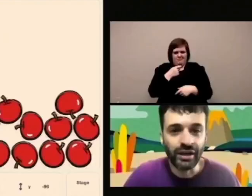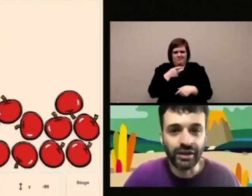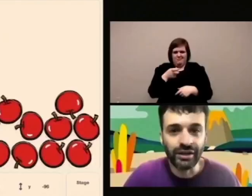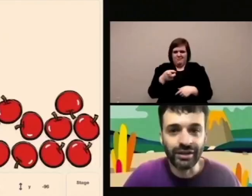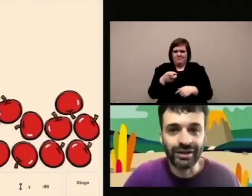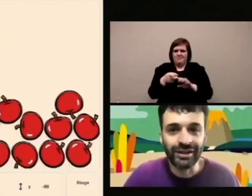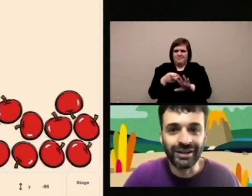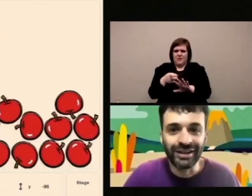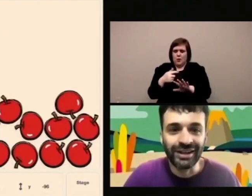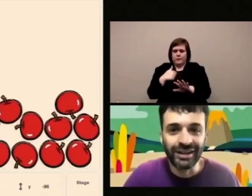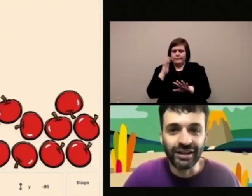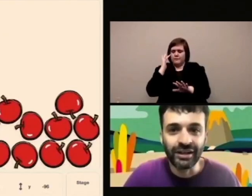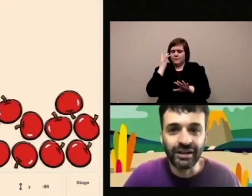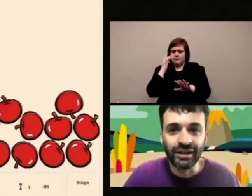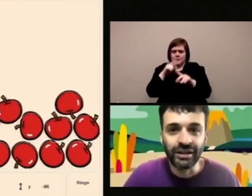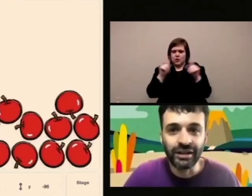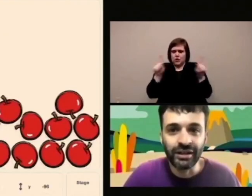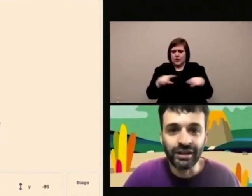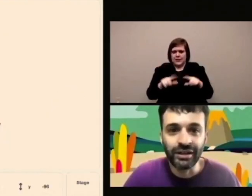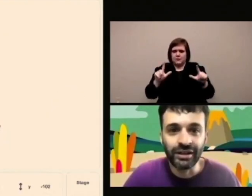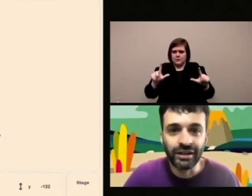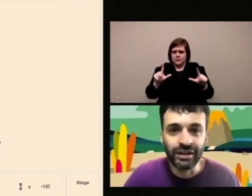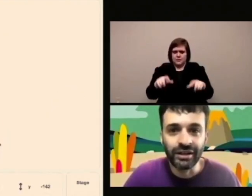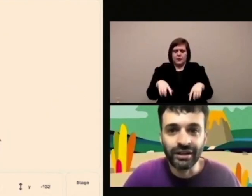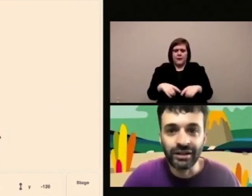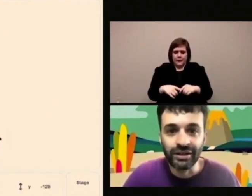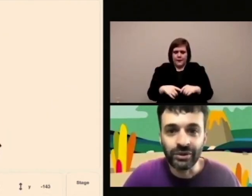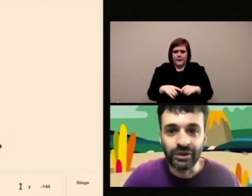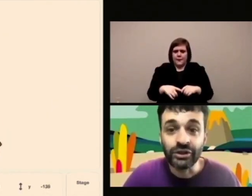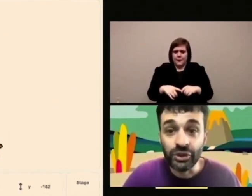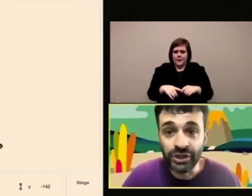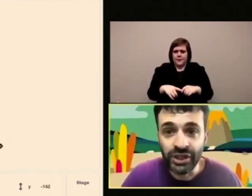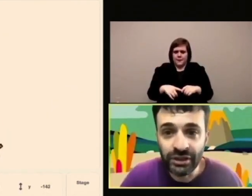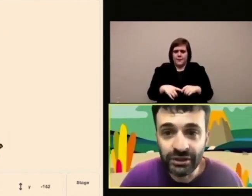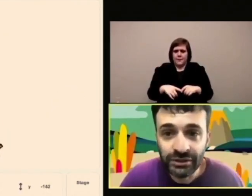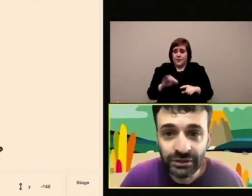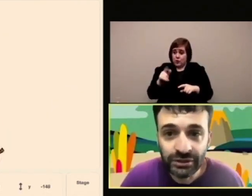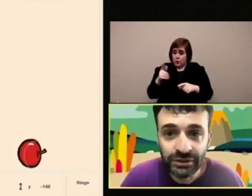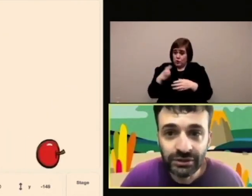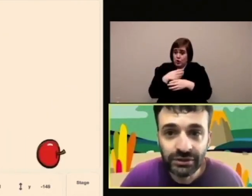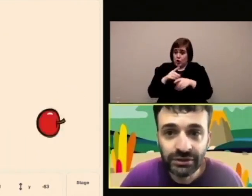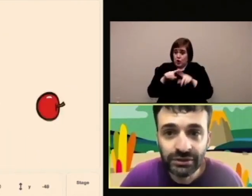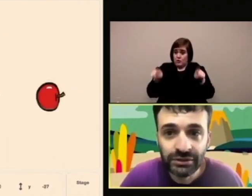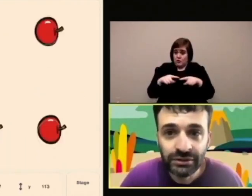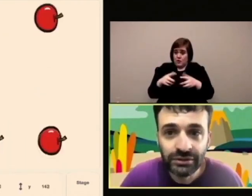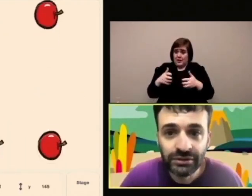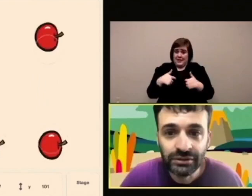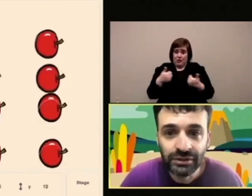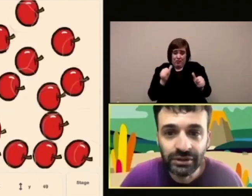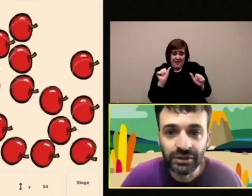questo potrebbe essere come molto realistico potrebbe essere molto bello